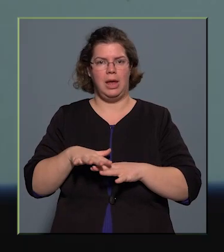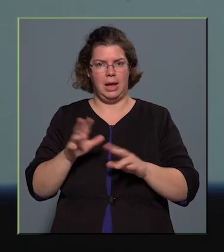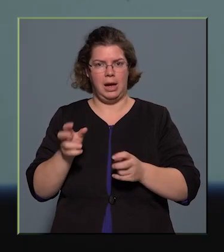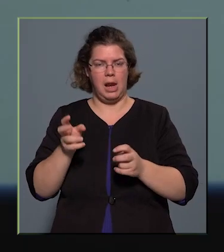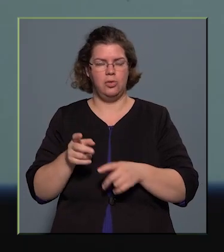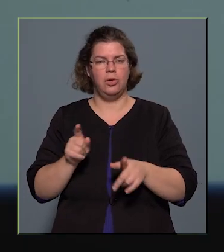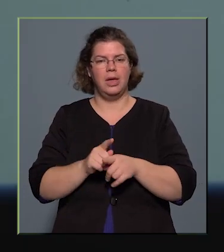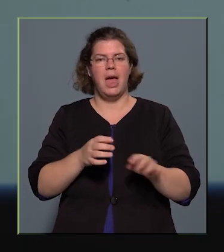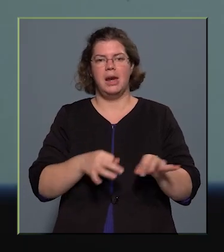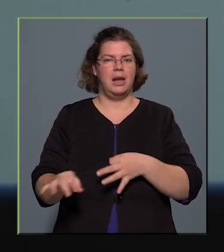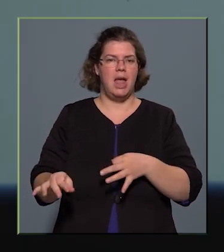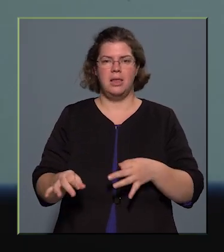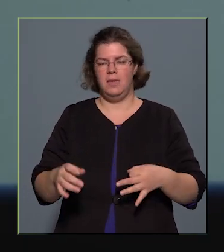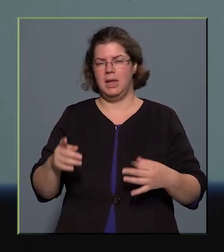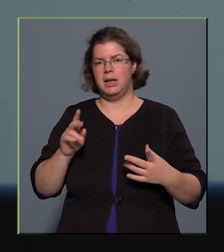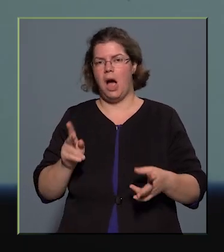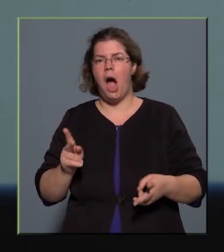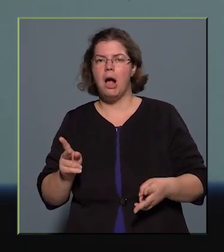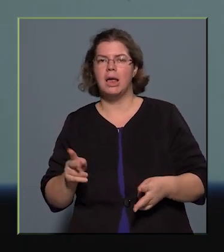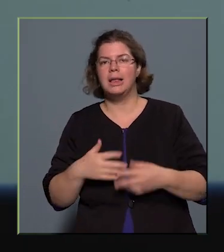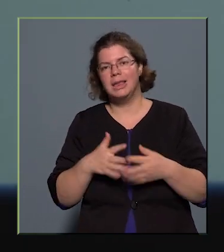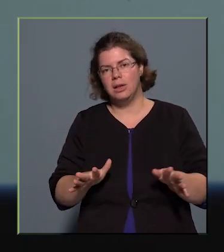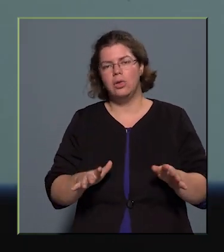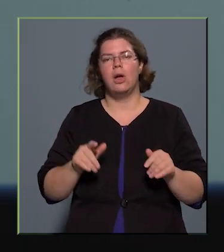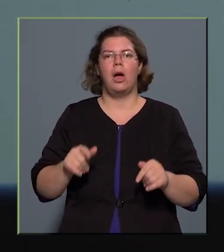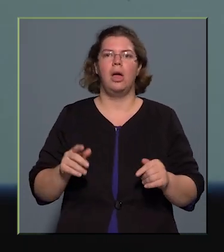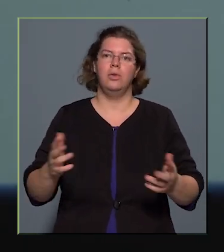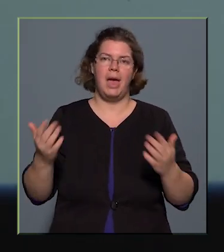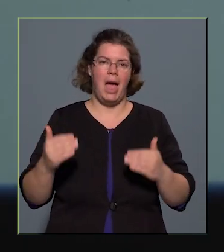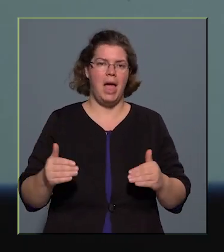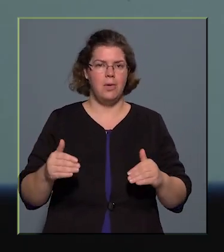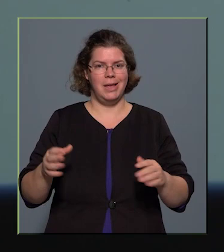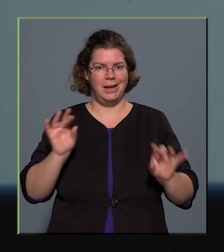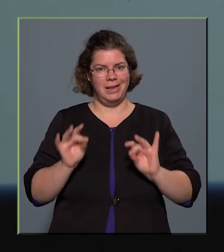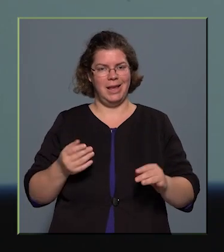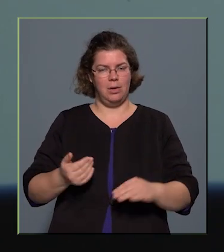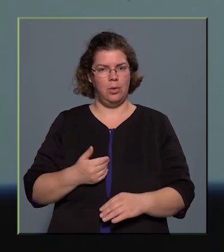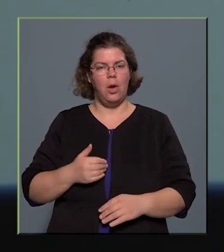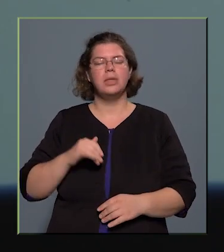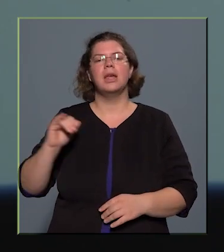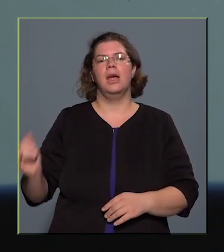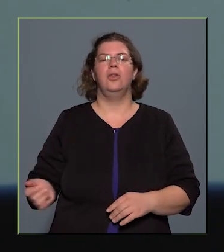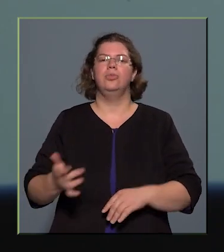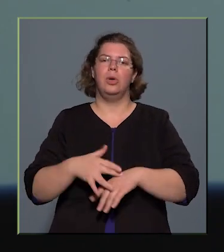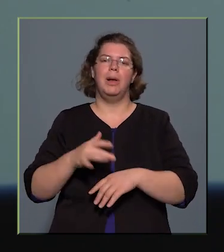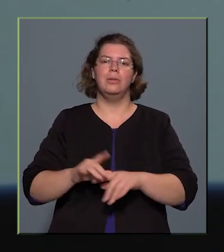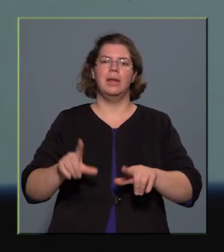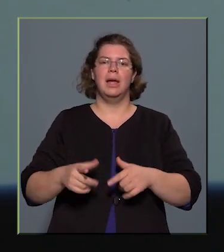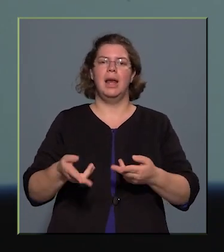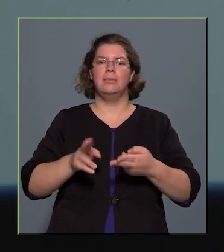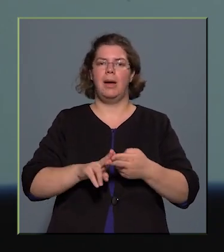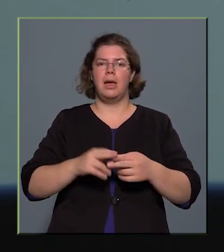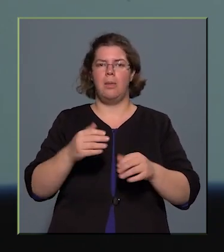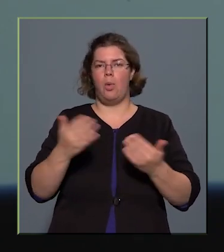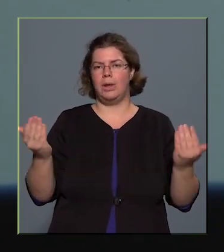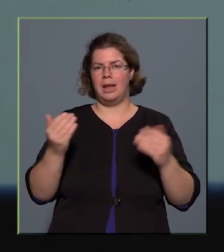ilyen rendezvényeken, akik nyitottak arra, hogy eljönnek a cégünkhöz, és próbálunk egy életpályamodellt kidolgozni,